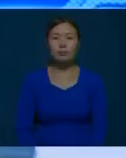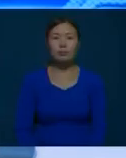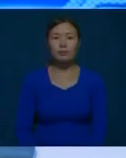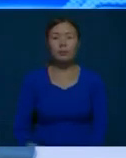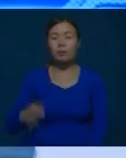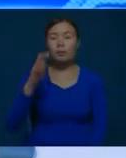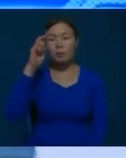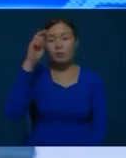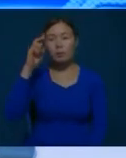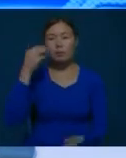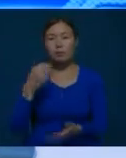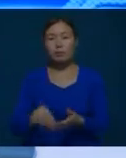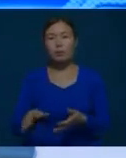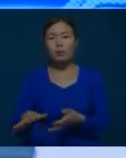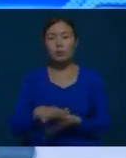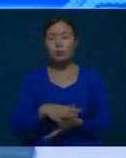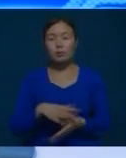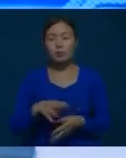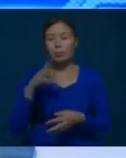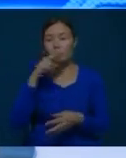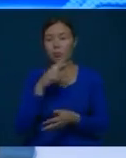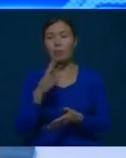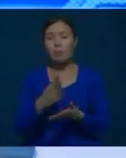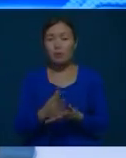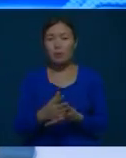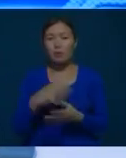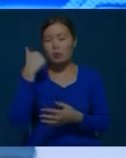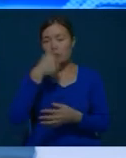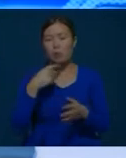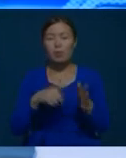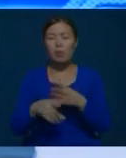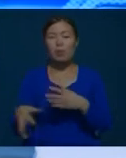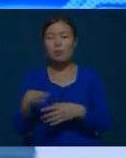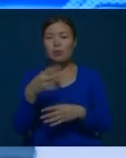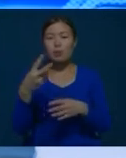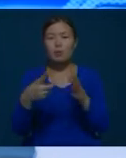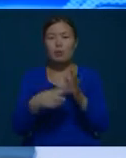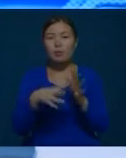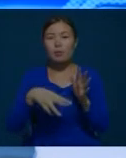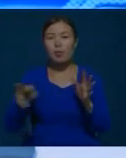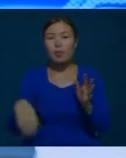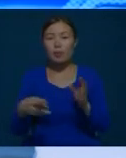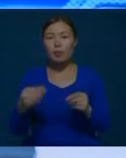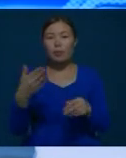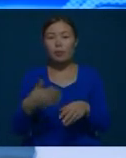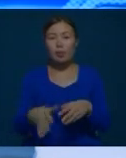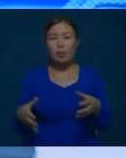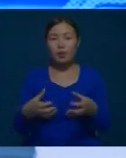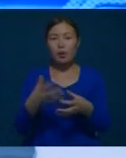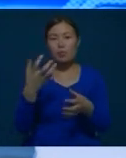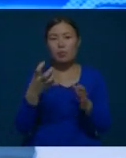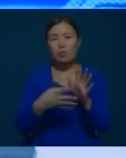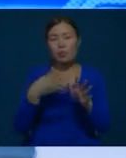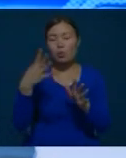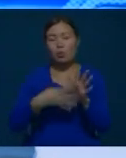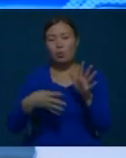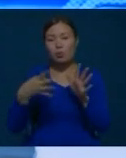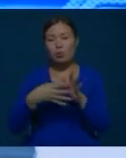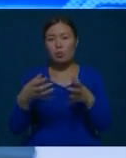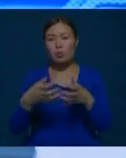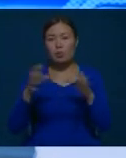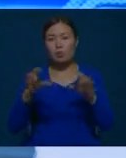Мемлекеттік сатып алу жүйесінде шикілік бар. Жыл басынан бері облыс бойынша 27 миллиард теңгені құрайтын 599 лотта